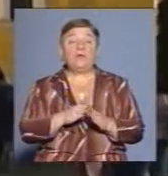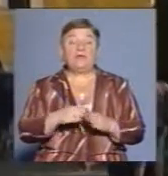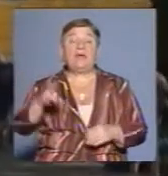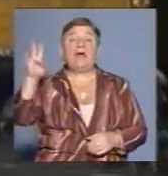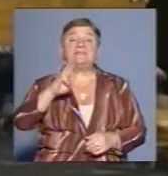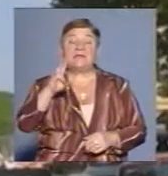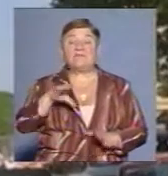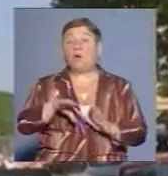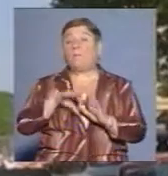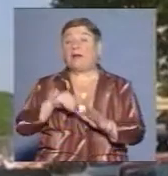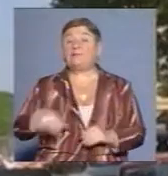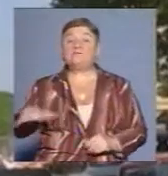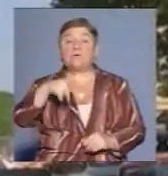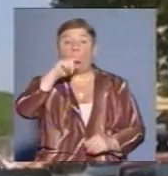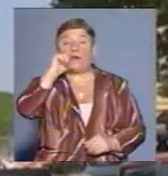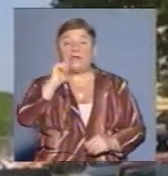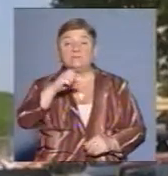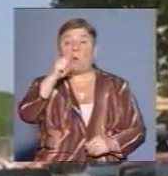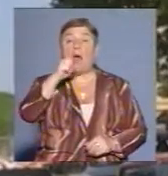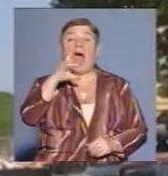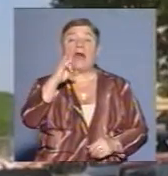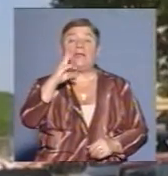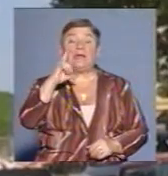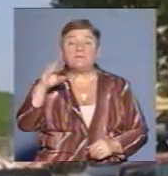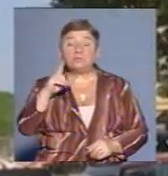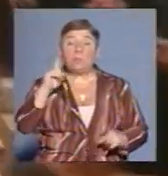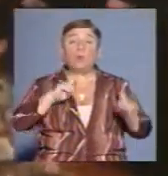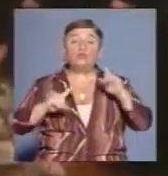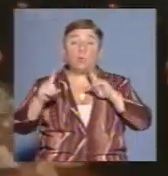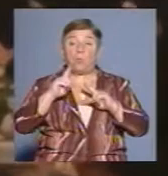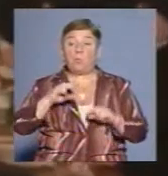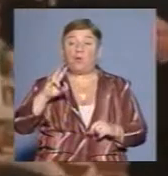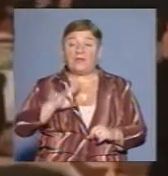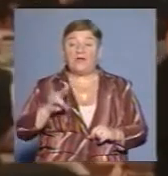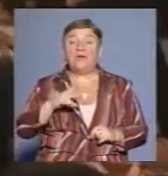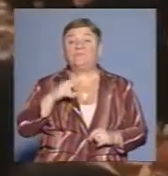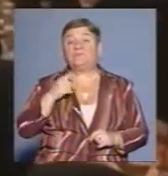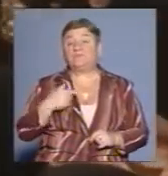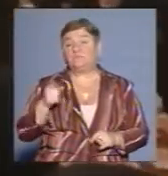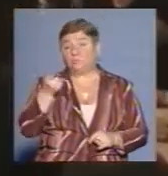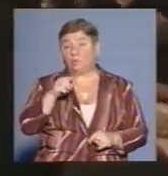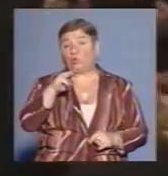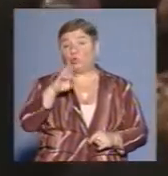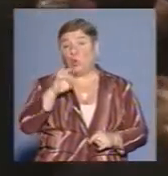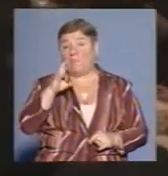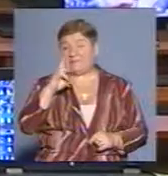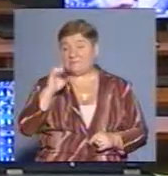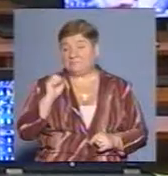церкви обиратимуть на Всеукраїнському архієрейському соборі після надання Вселенським патріархатом Томоса.